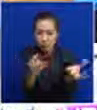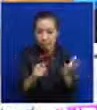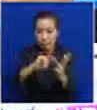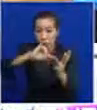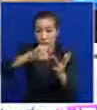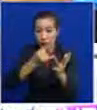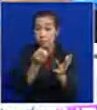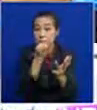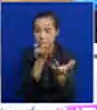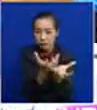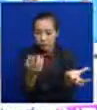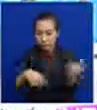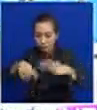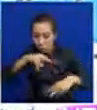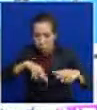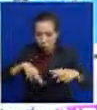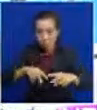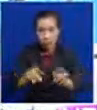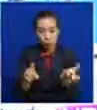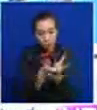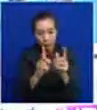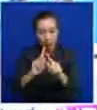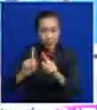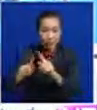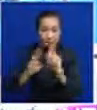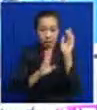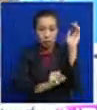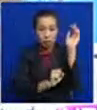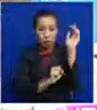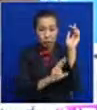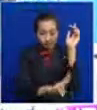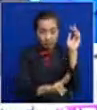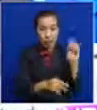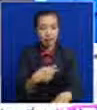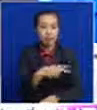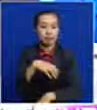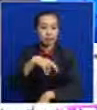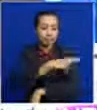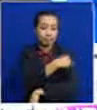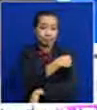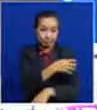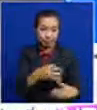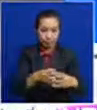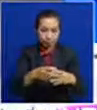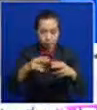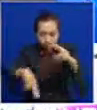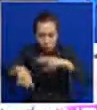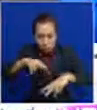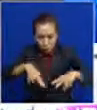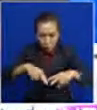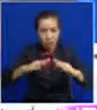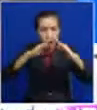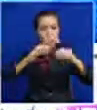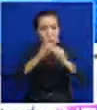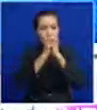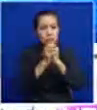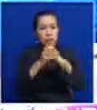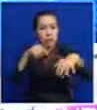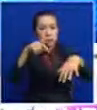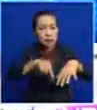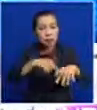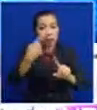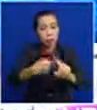ภัยของผู้บริโภคโดยสาธารณสุขจังหวัดสุราษฎร์ธานีค่ะก็ได้กำชับให้เจ้าหน้าที่นั้นออกตรวจโรงเจชั่วคราวนะคะโดย